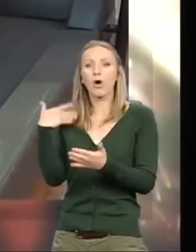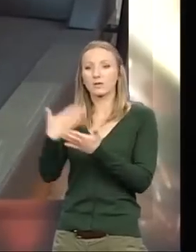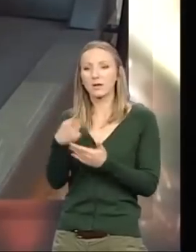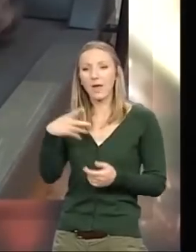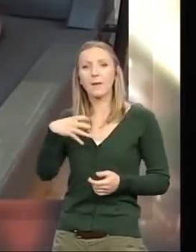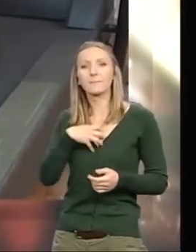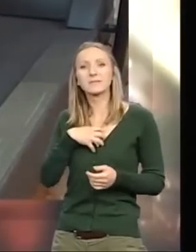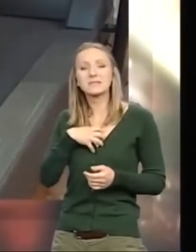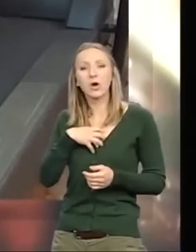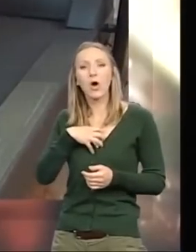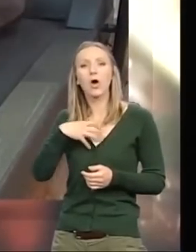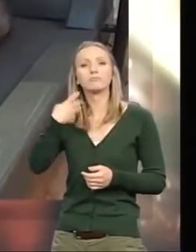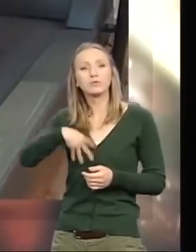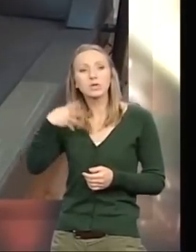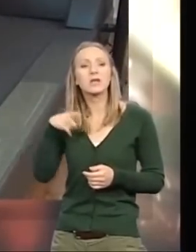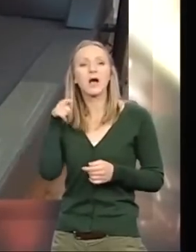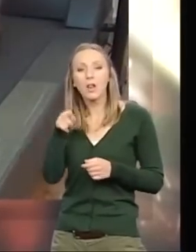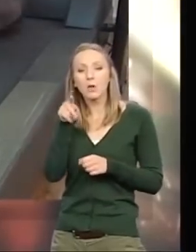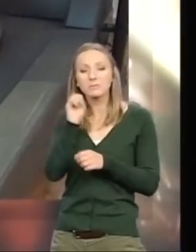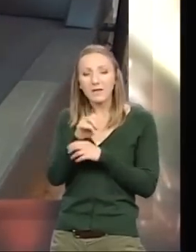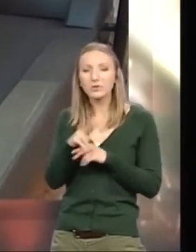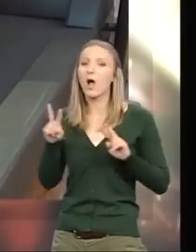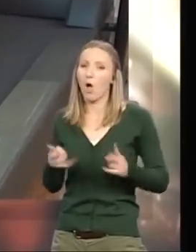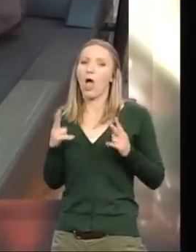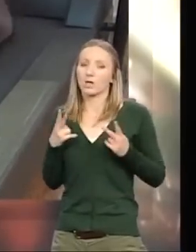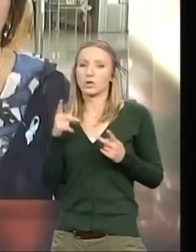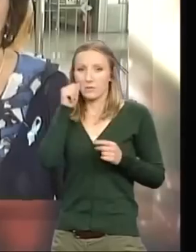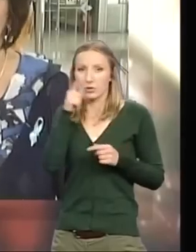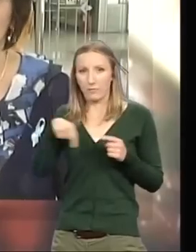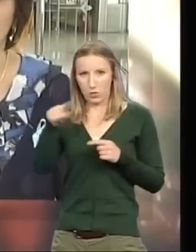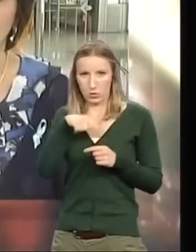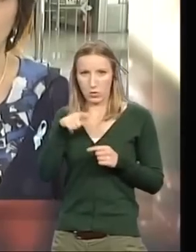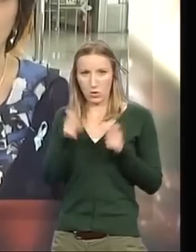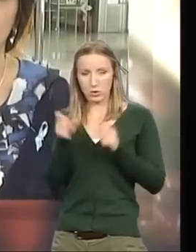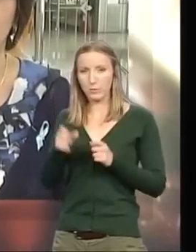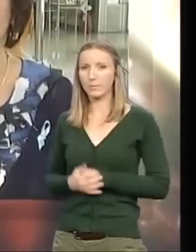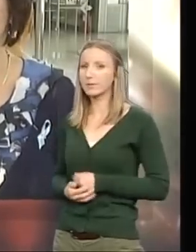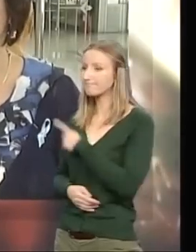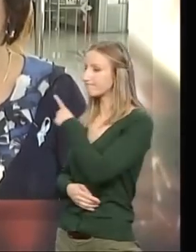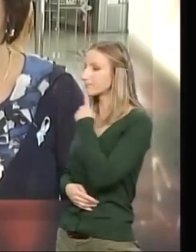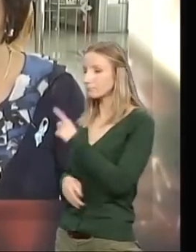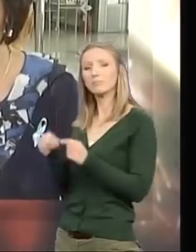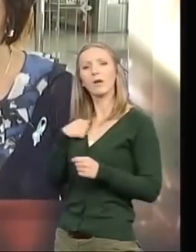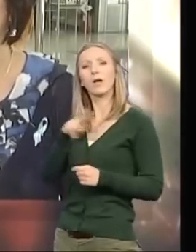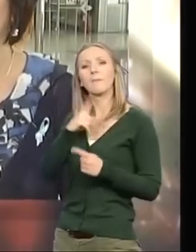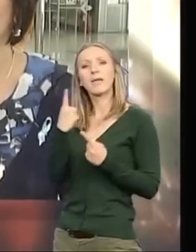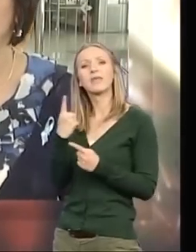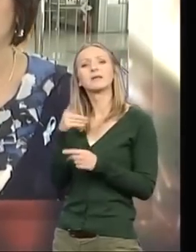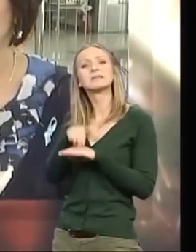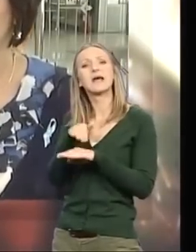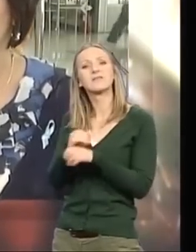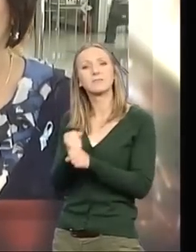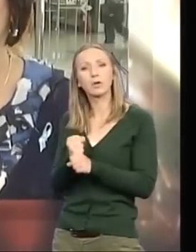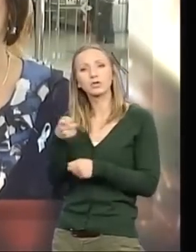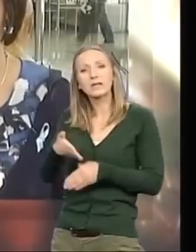psihosocijalno savjetovalište koje znatno lakšava život ovim osobama. Postoji još jedan servis podrške, a to je